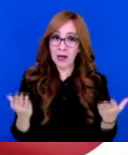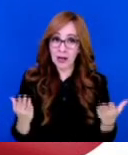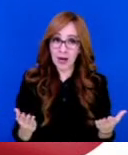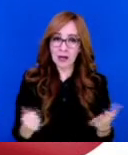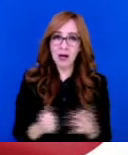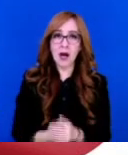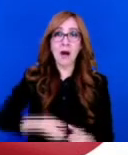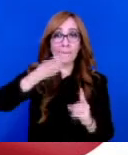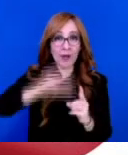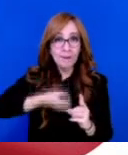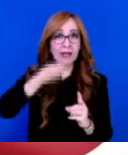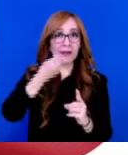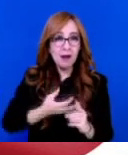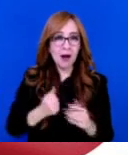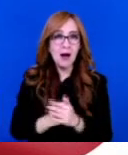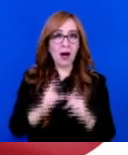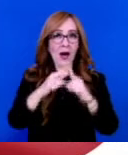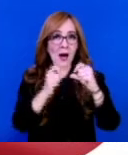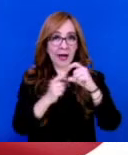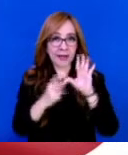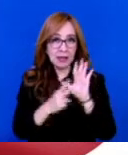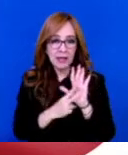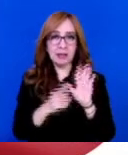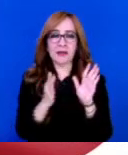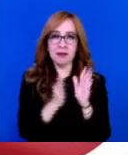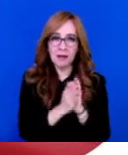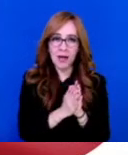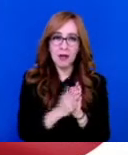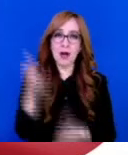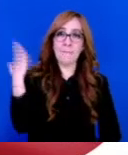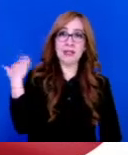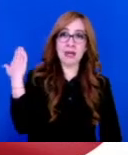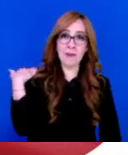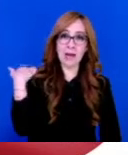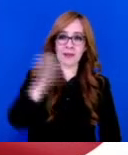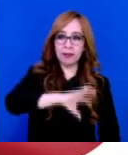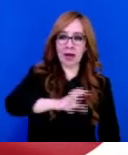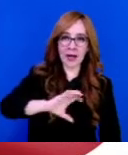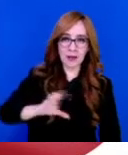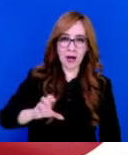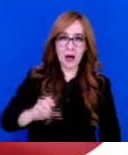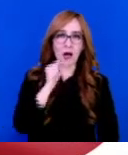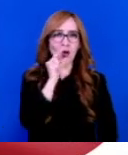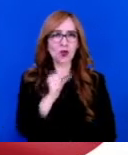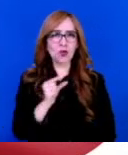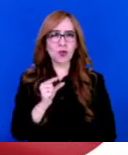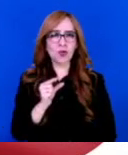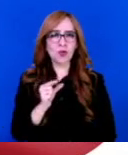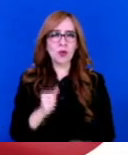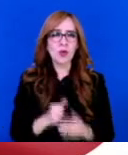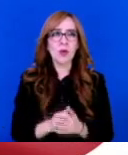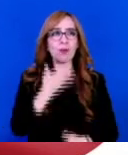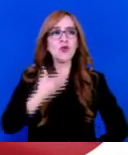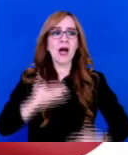membina aparatur sipil negara maupun para pejabat di tingkat daerah untuk menanamkan rasa